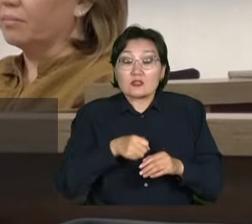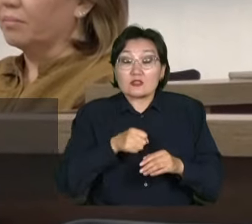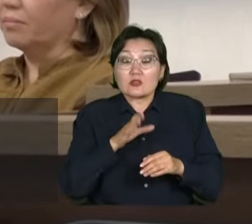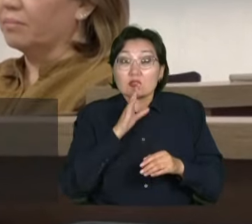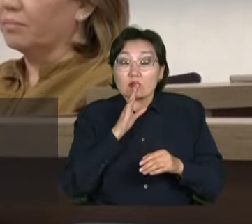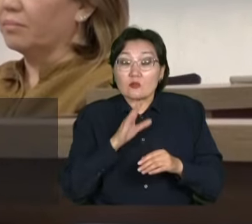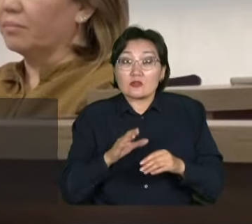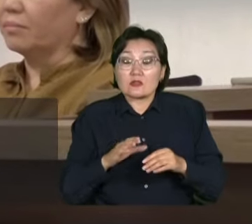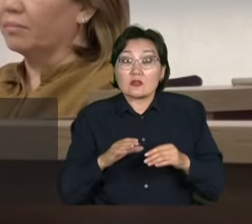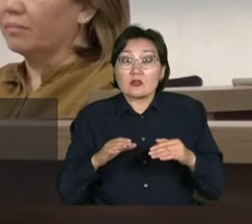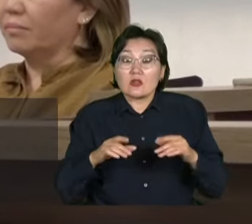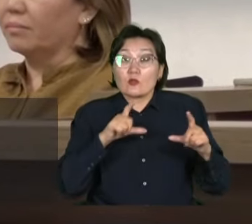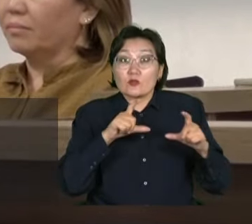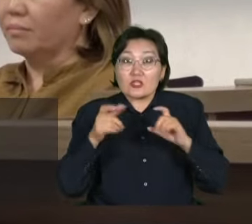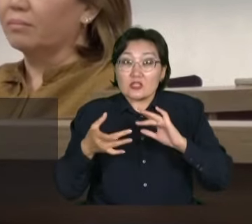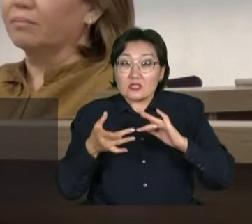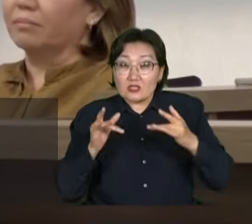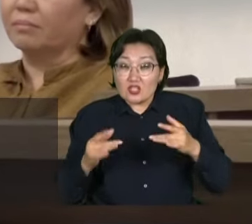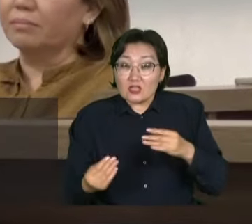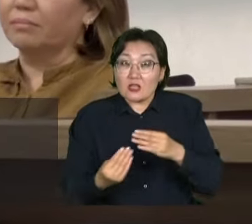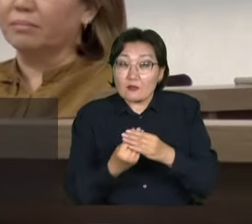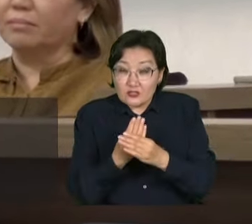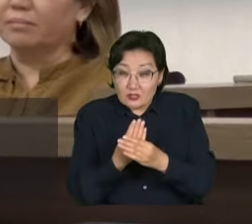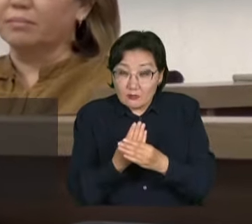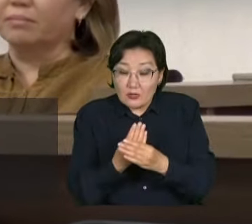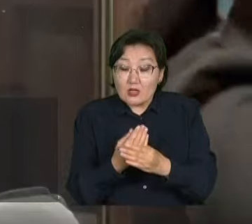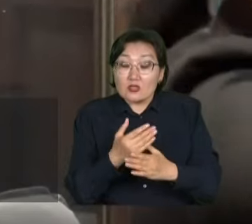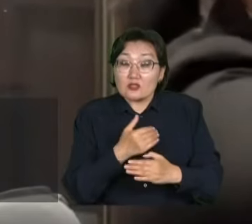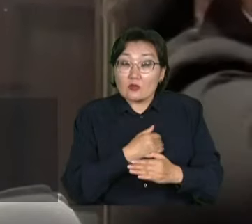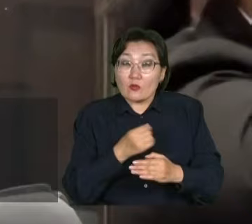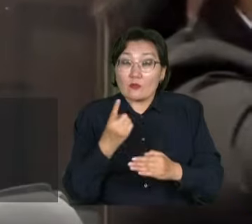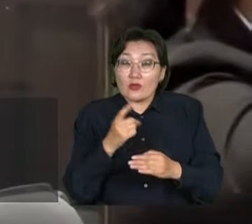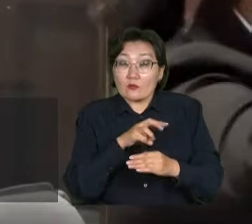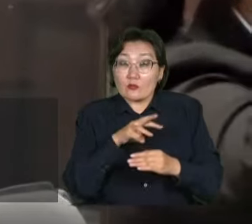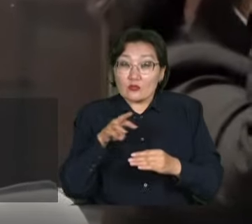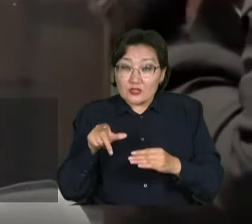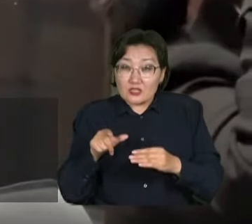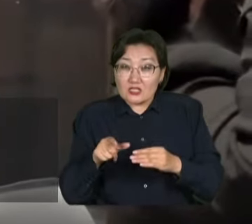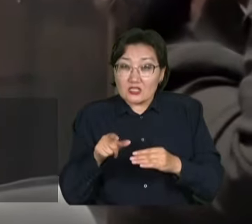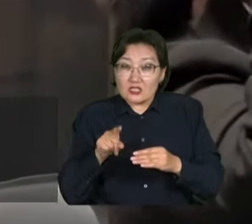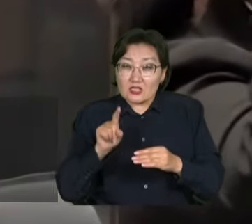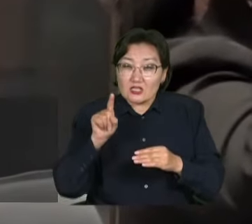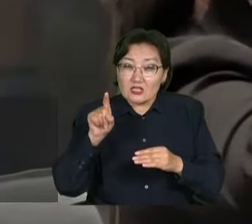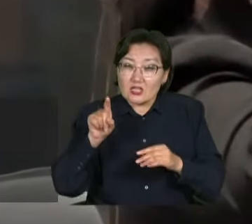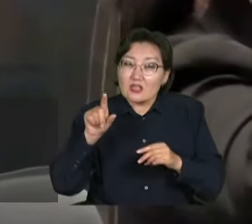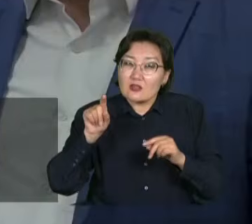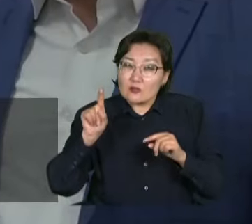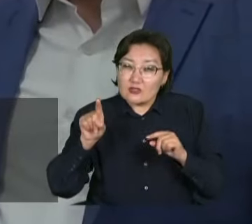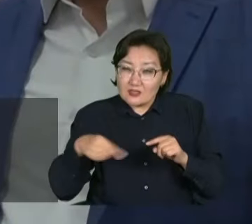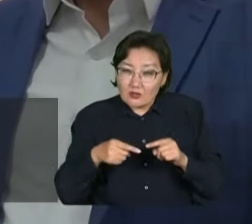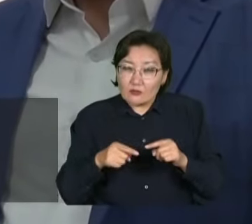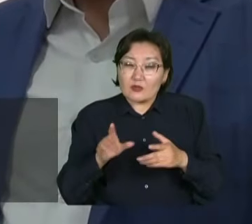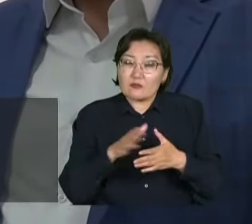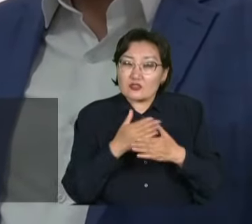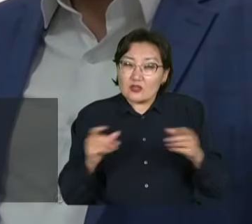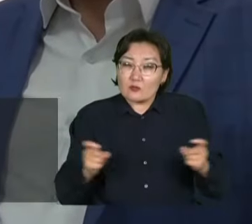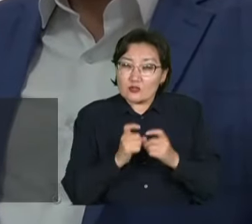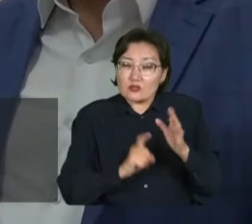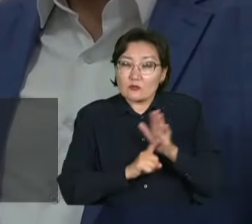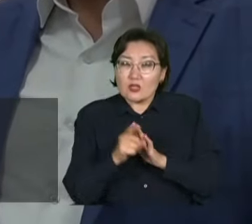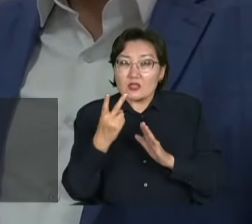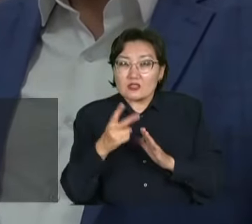ашық түскен фотосын әлеуметтік желіге жариялаймын деп 1 миллион теңге бопсалай. Сол мезетте арада жанжал шығып,